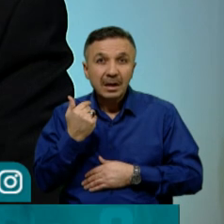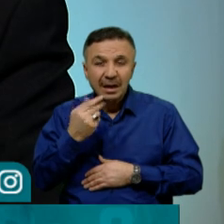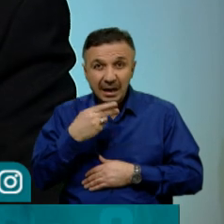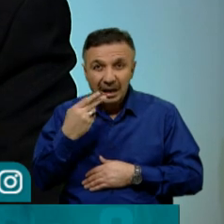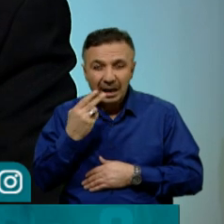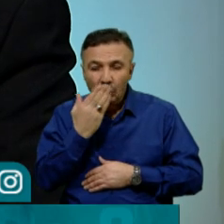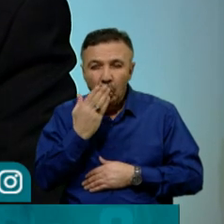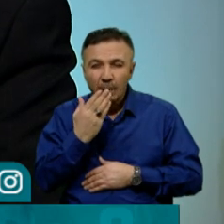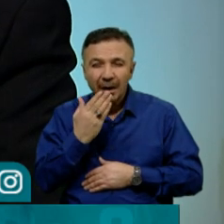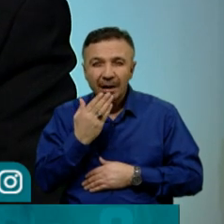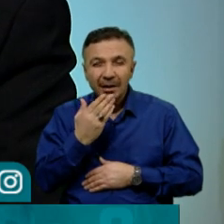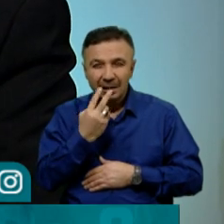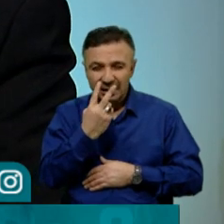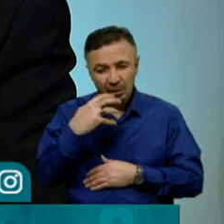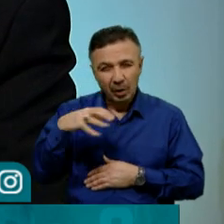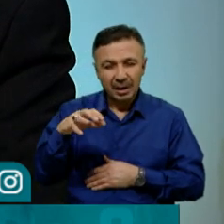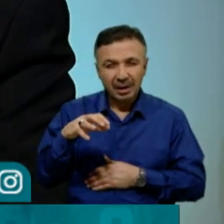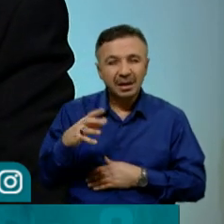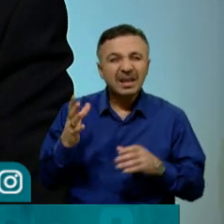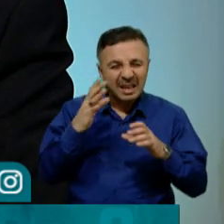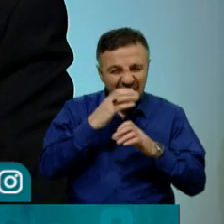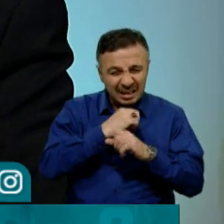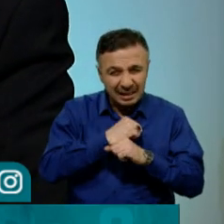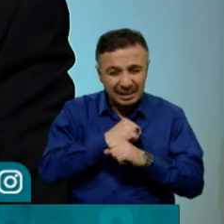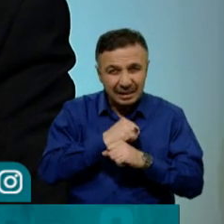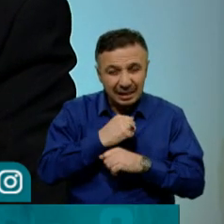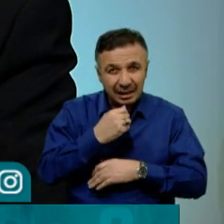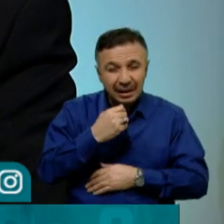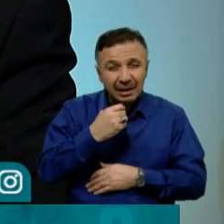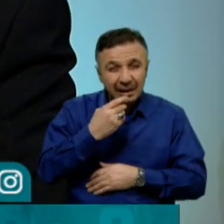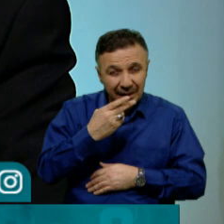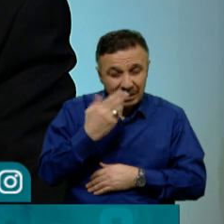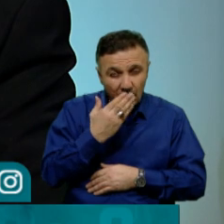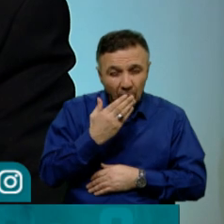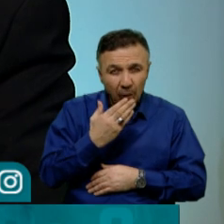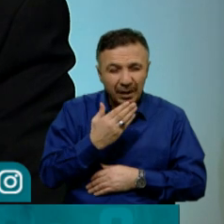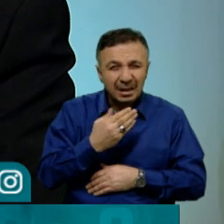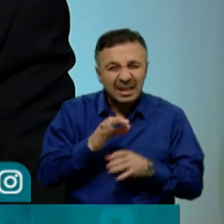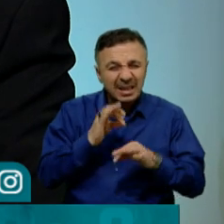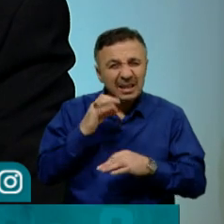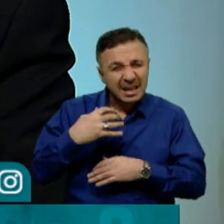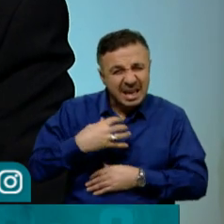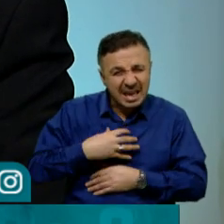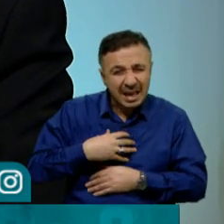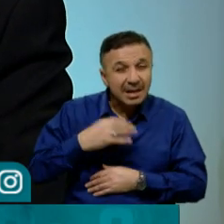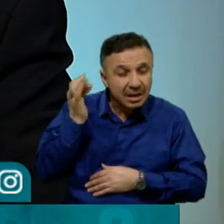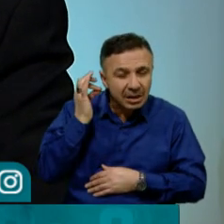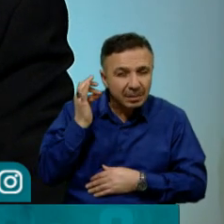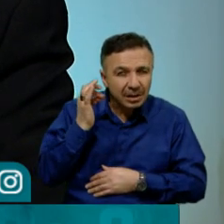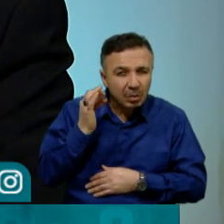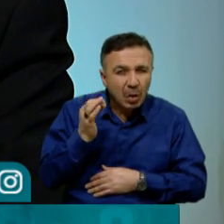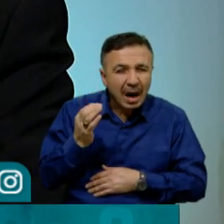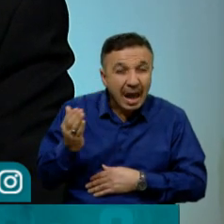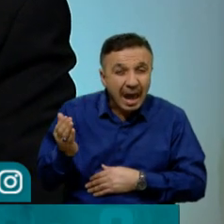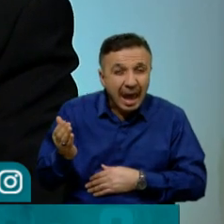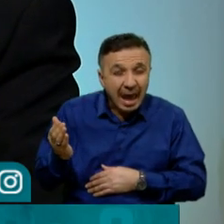Bir Hafik rahat 18lik rahat kişinin kendi kendini işitmesi dir Bu minimum seviyorsun En az